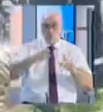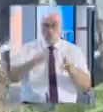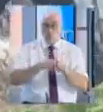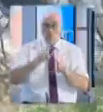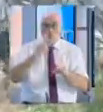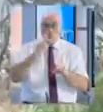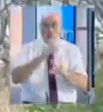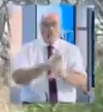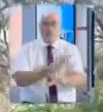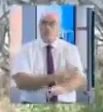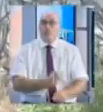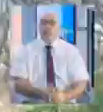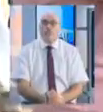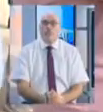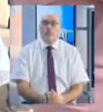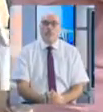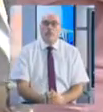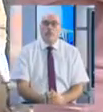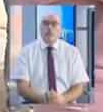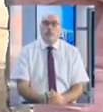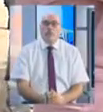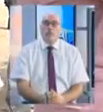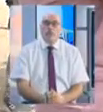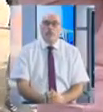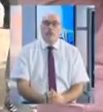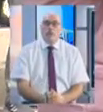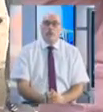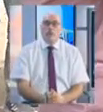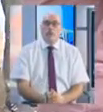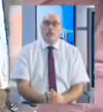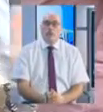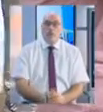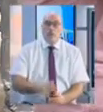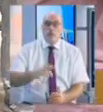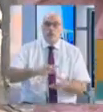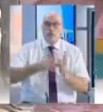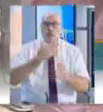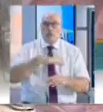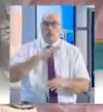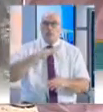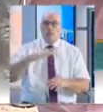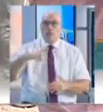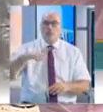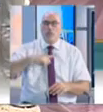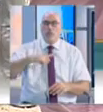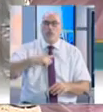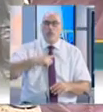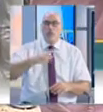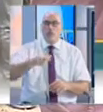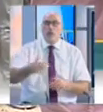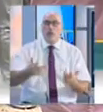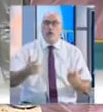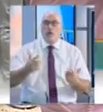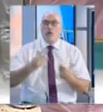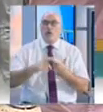أكبر. كانت إرادة، كانت تواجد كل المسؤولين المحليين، تواجد كل المصالح مع المواطنين